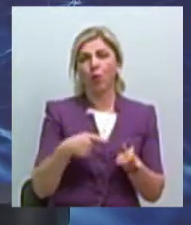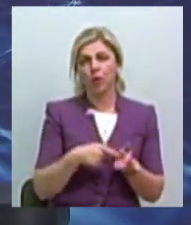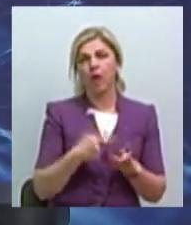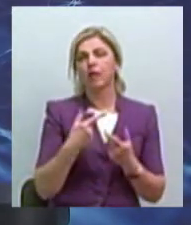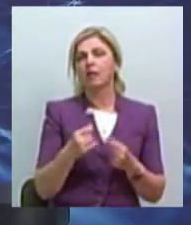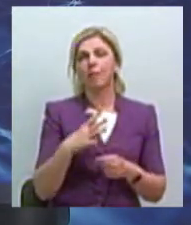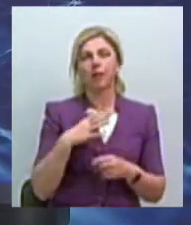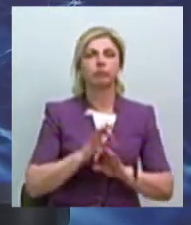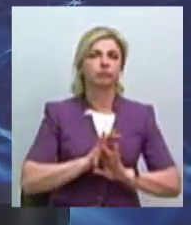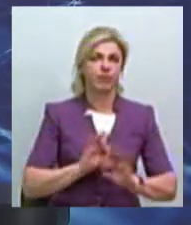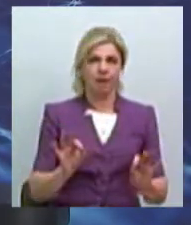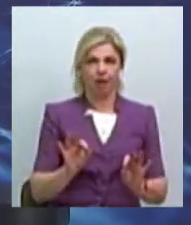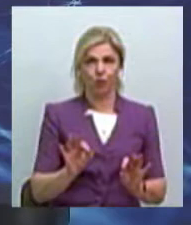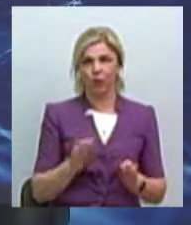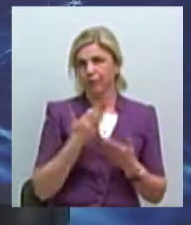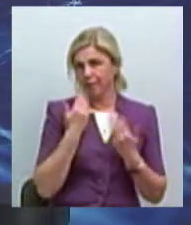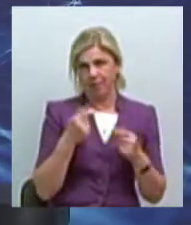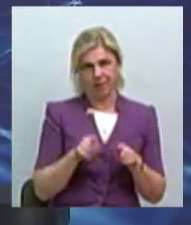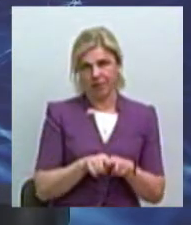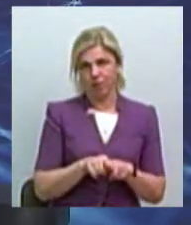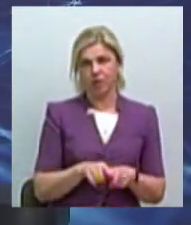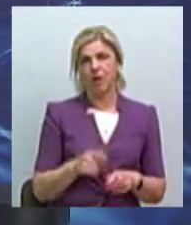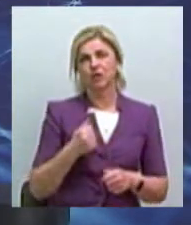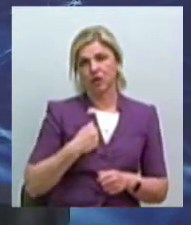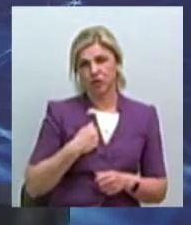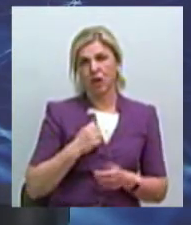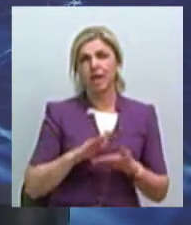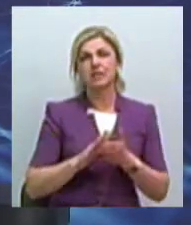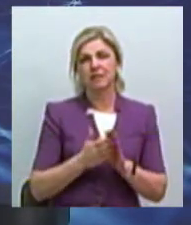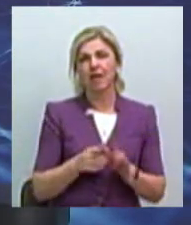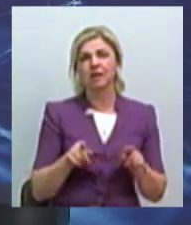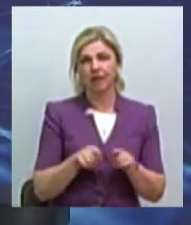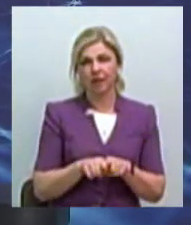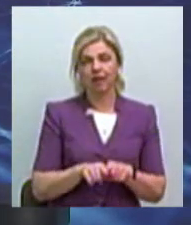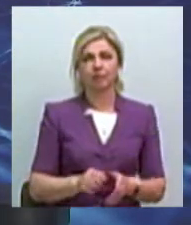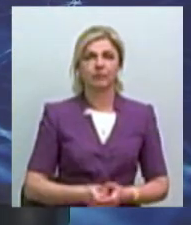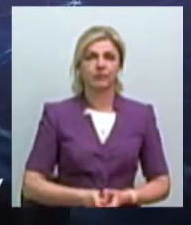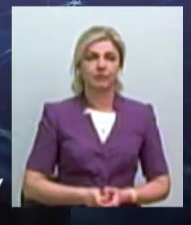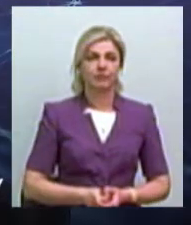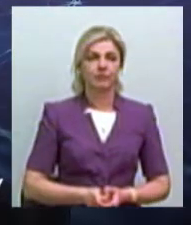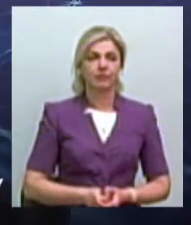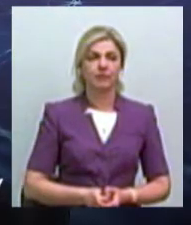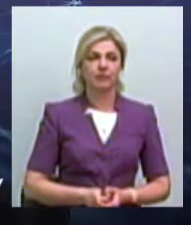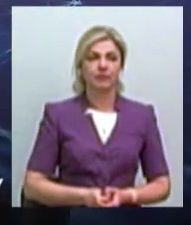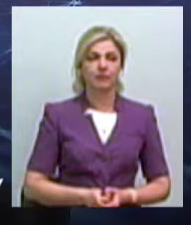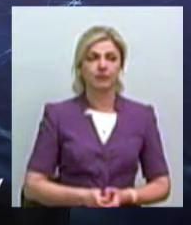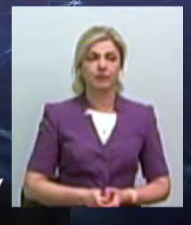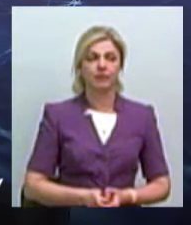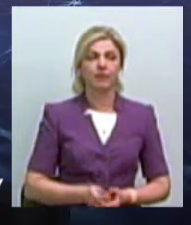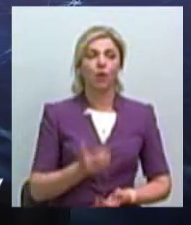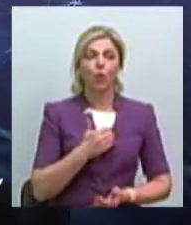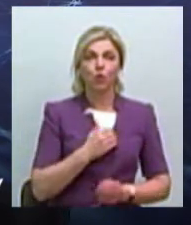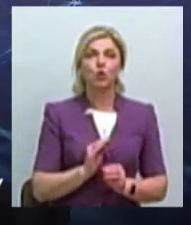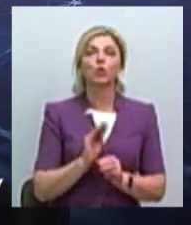геть ідеальні. От. На жаль, стан такий, що... От. Також хочу додати, що